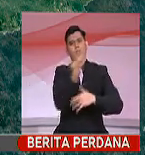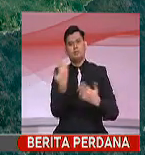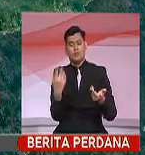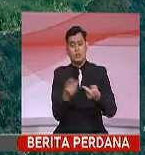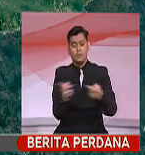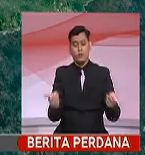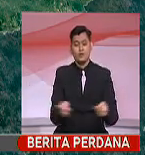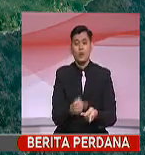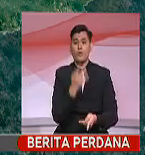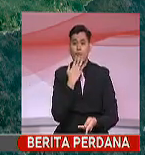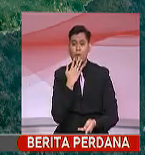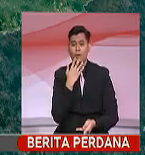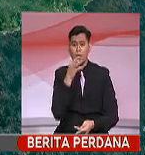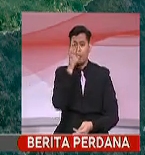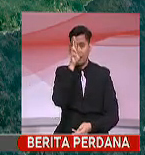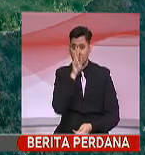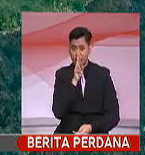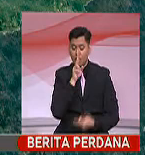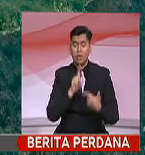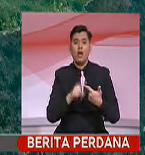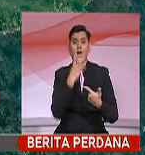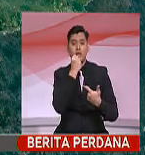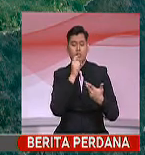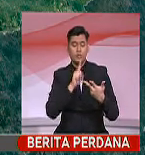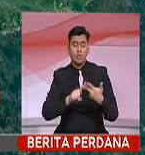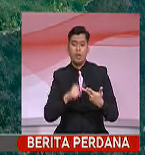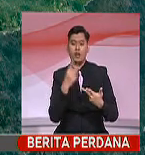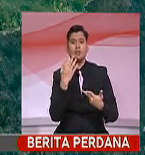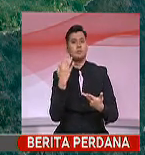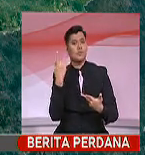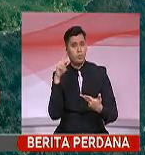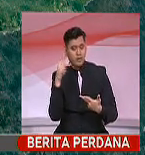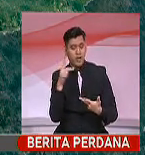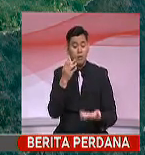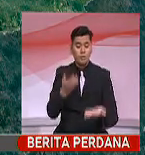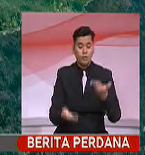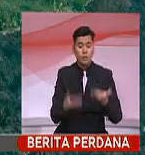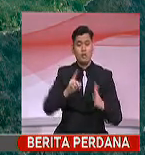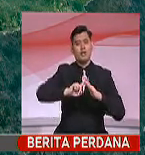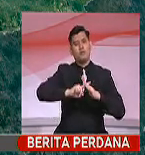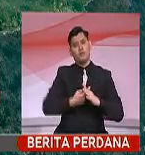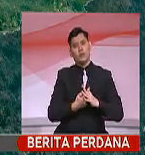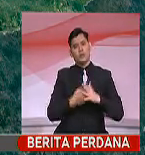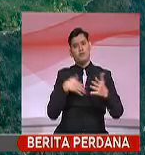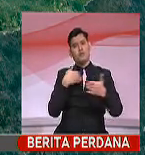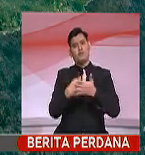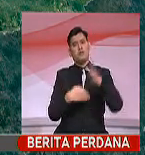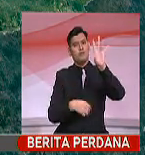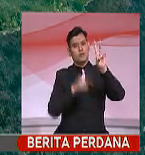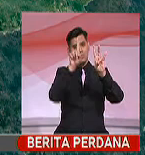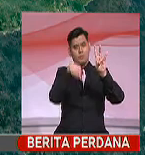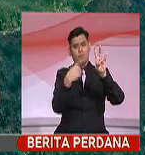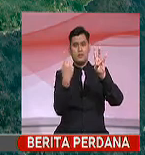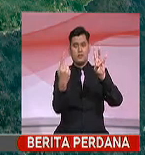perairan yang telah ditandakan dengan warna merah, jingga dan juga kuning ini dijangka akan berkuat kuasa sehingga 7 Januari ini.